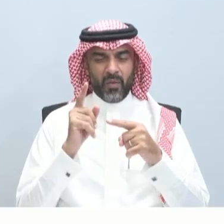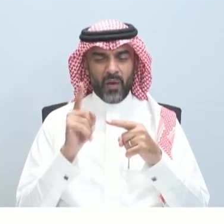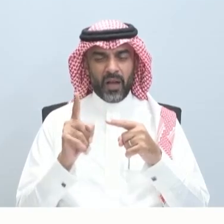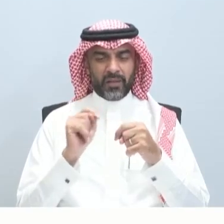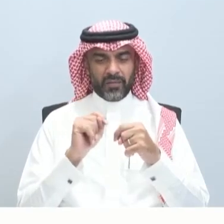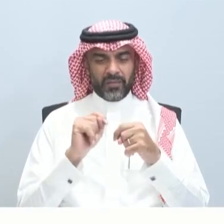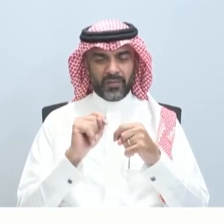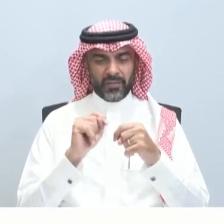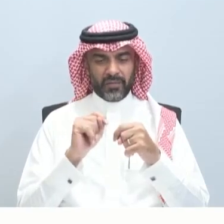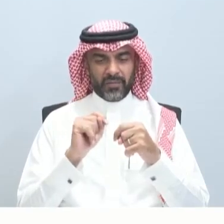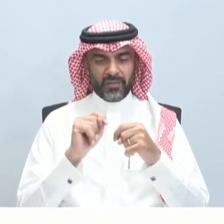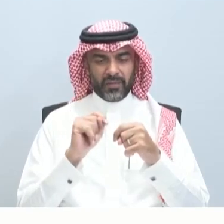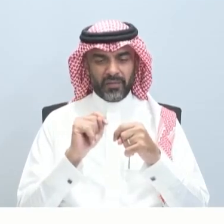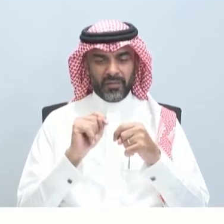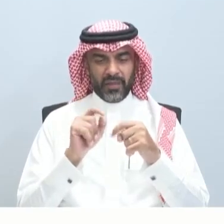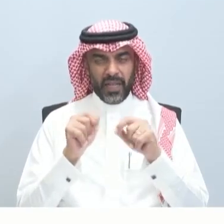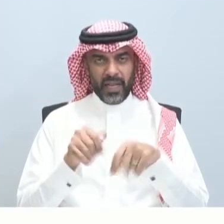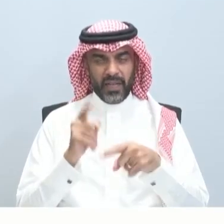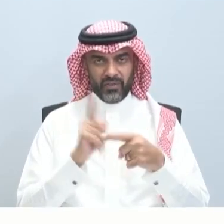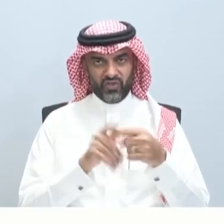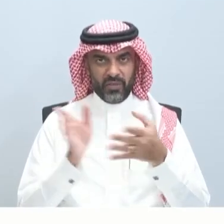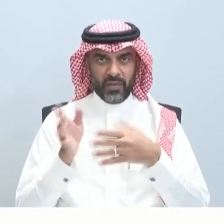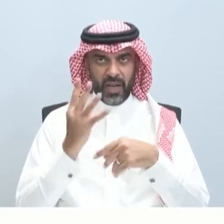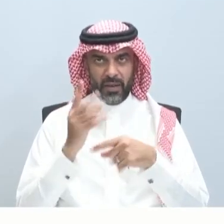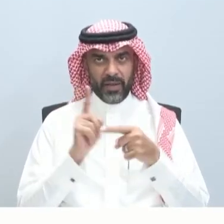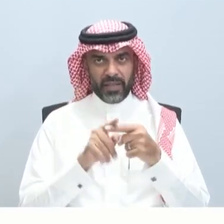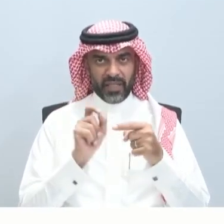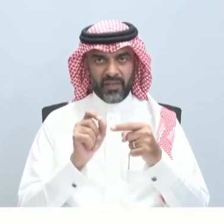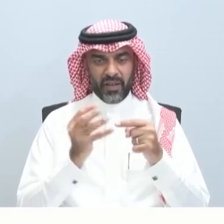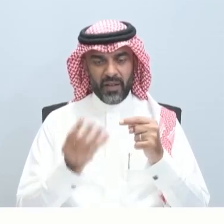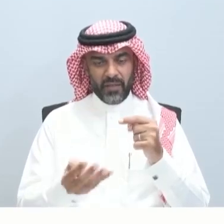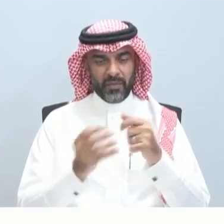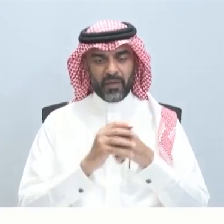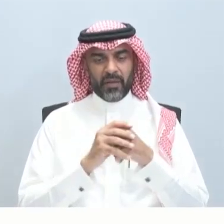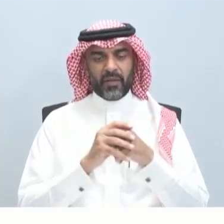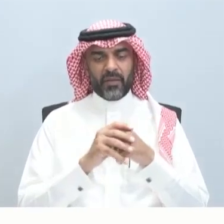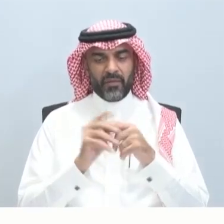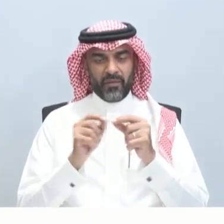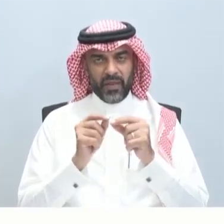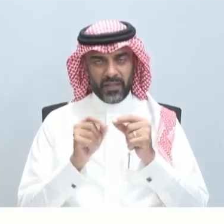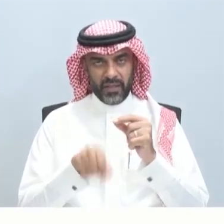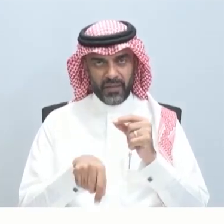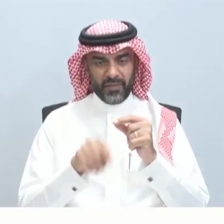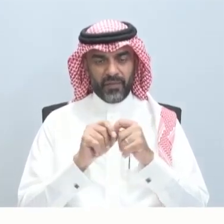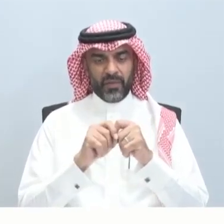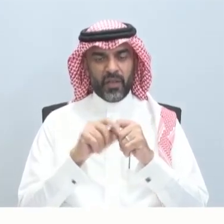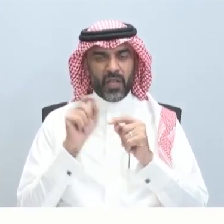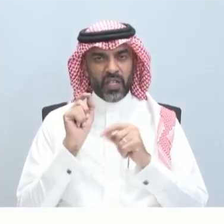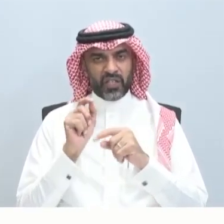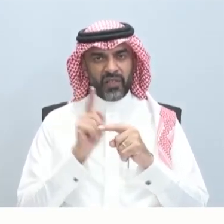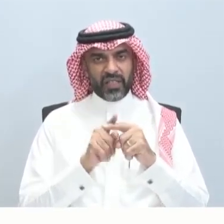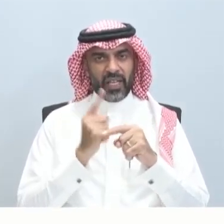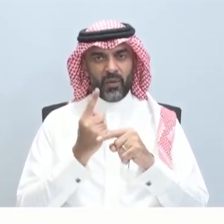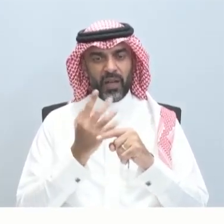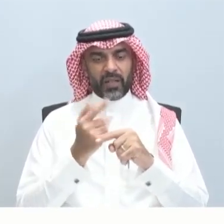واحد الان نجمه اربعه زائد صفر تساوي اربعه الفاصله تنزل هنا صفر